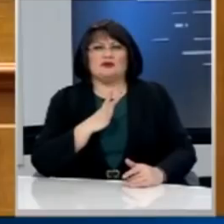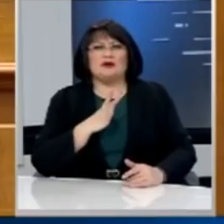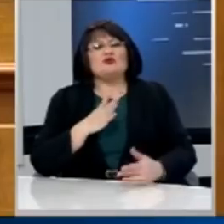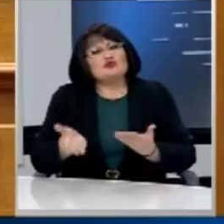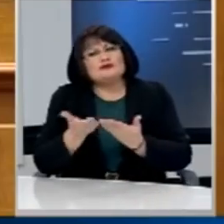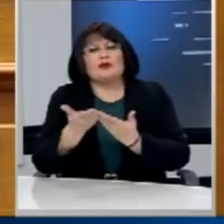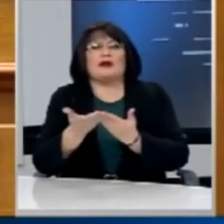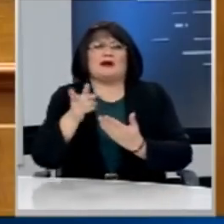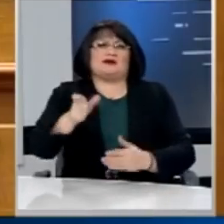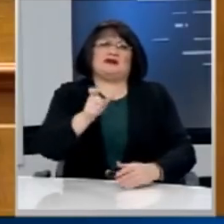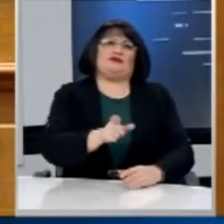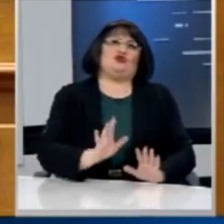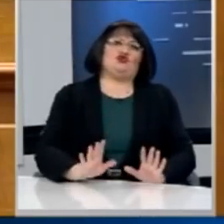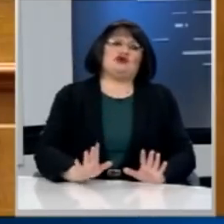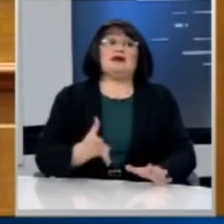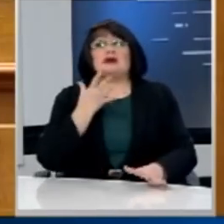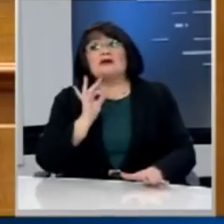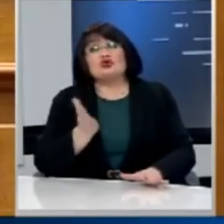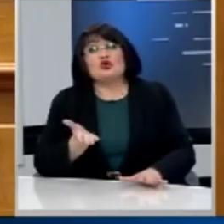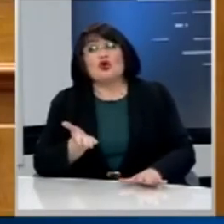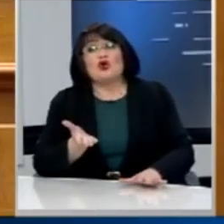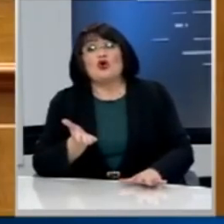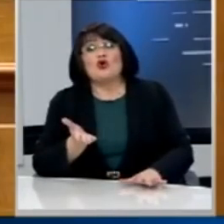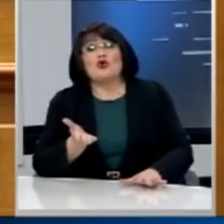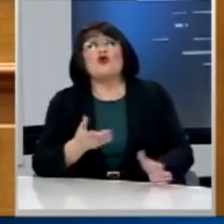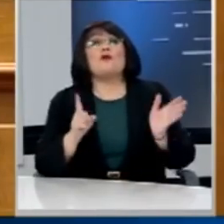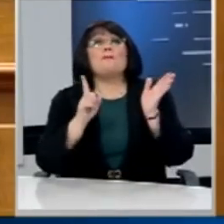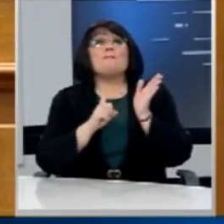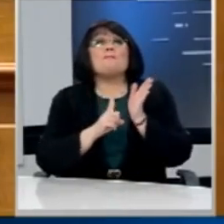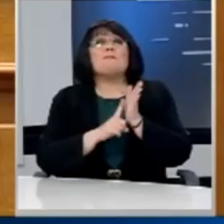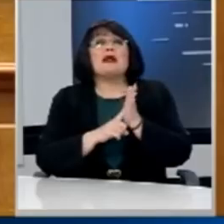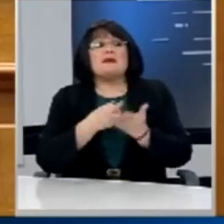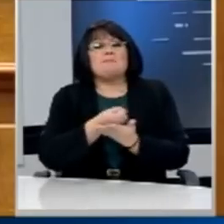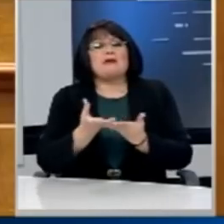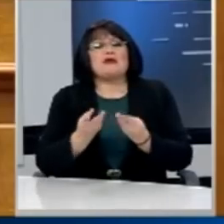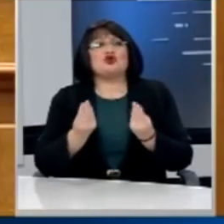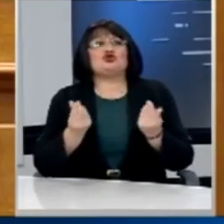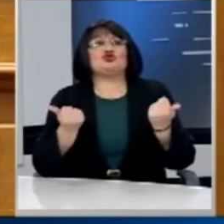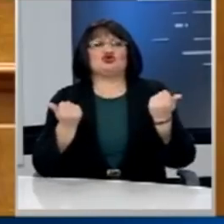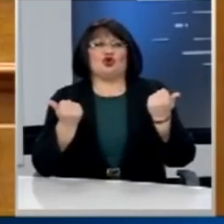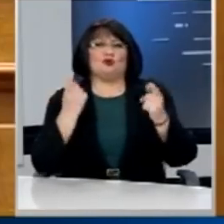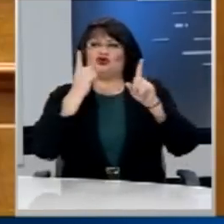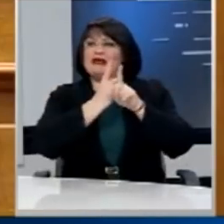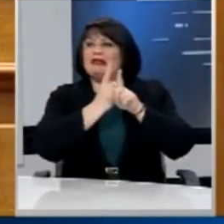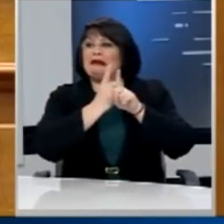συντελούνται. Γι' αυτό και προϋποθέτουν μέθοδο,